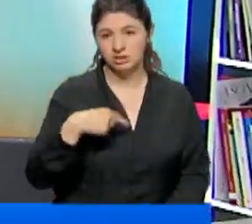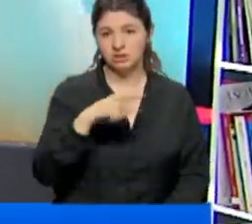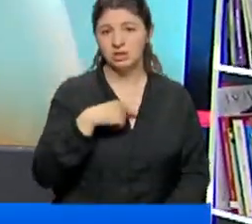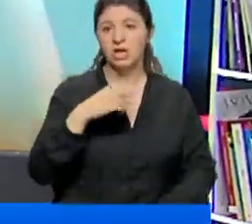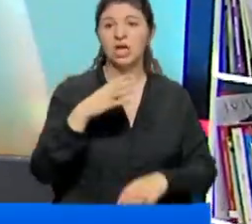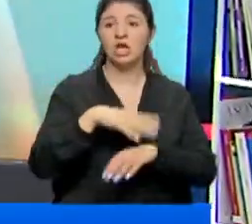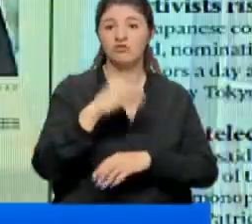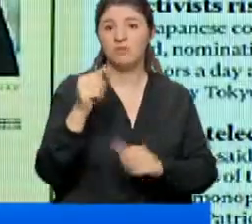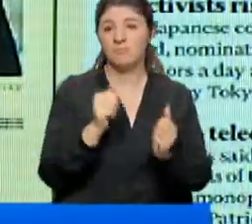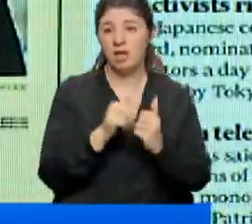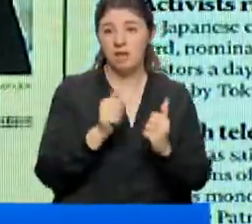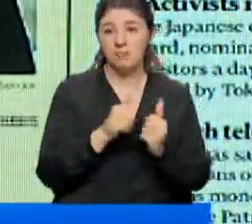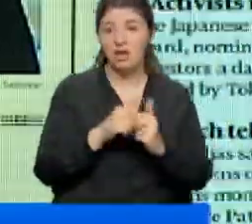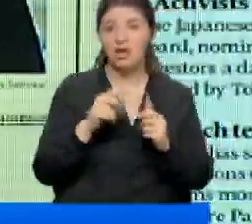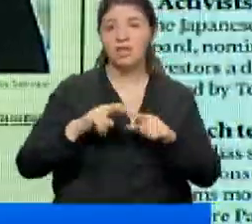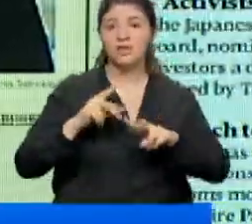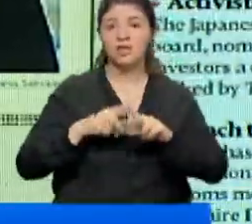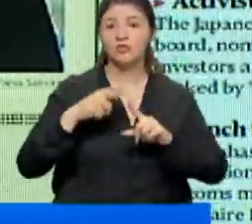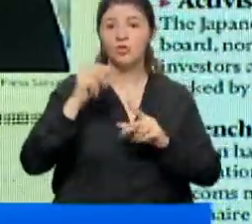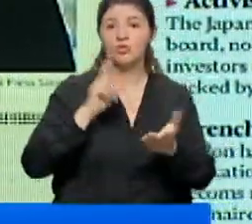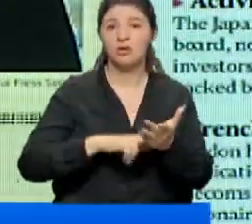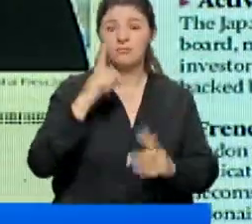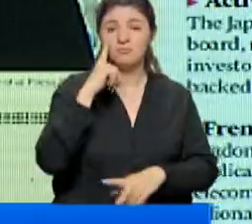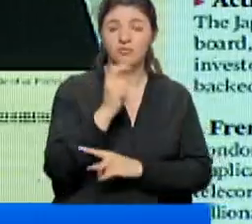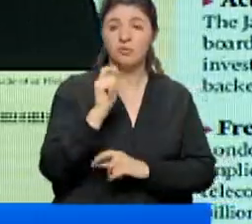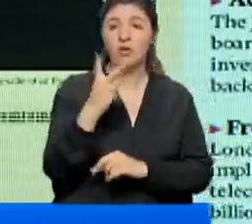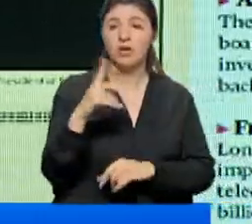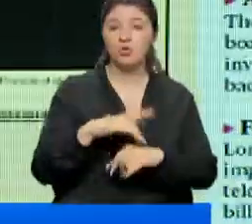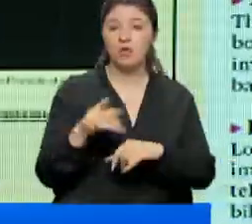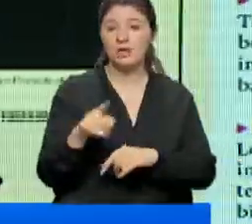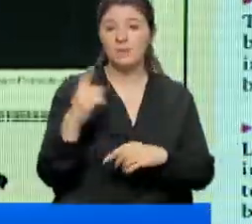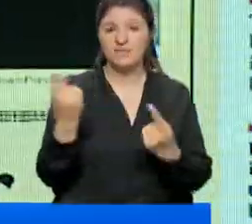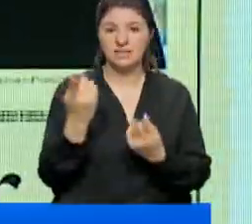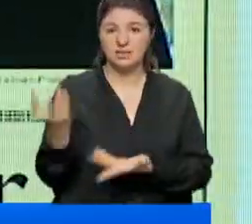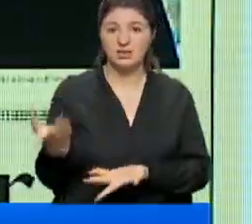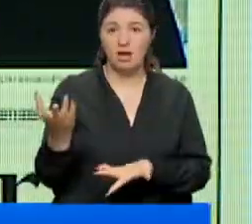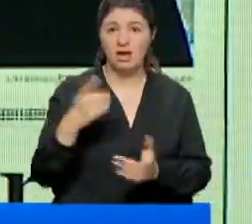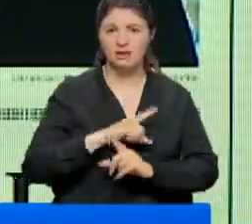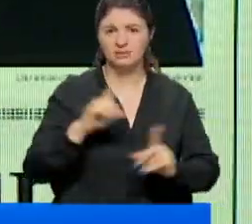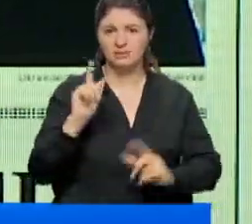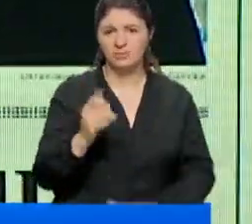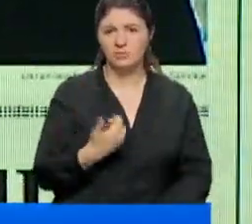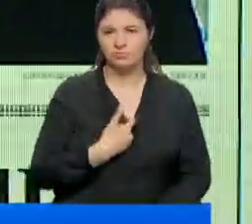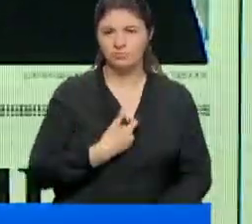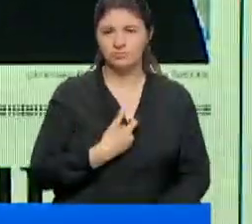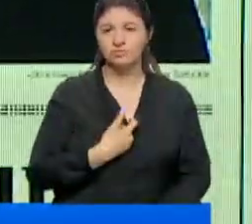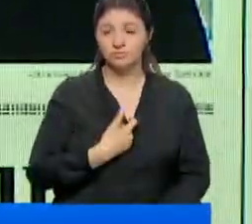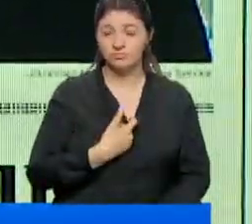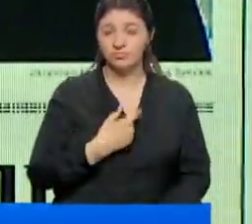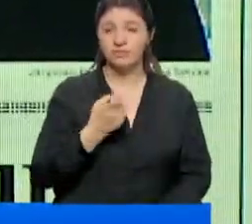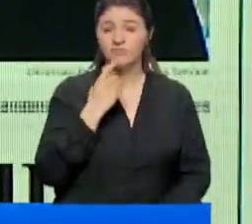İsveç'te birlikte NATO'ya üyelik başvurusunda bulunan o iki ülkeden birisi ya itiraz ediyoruz